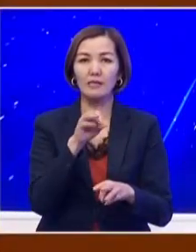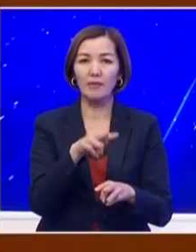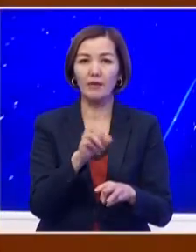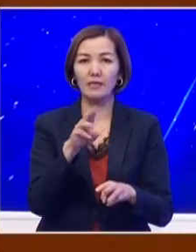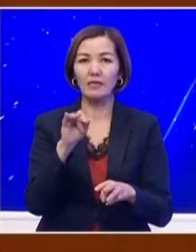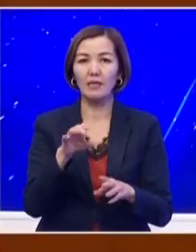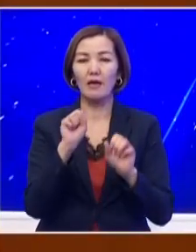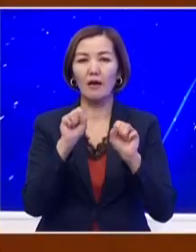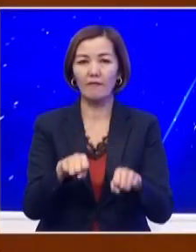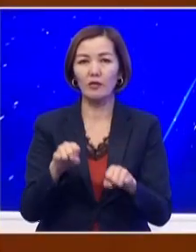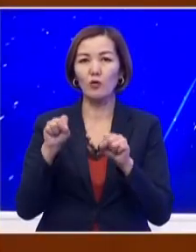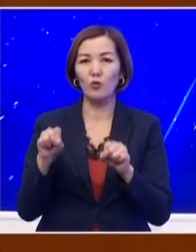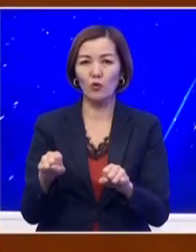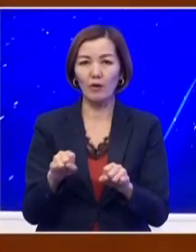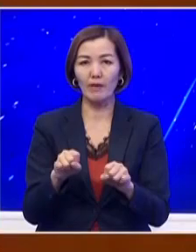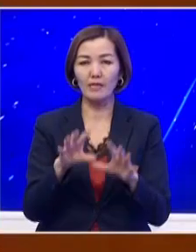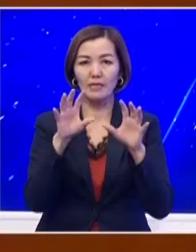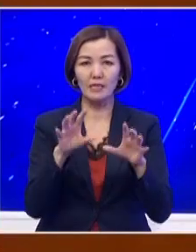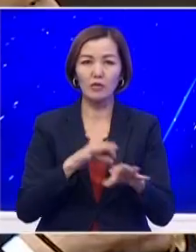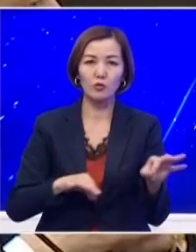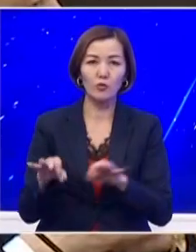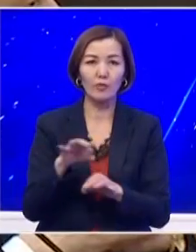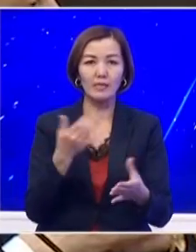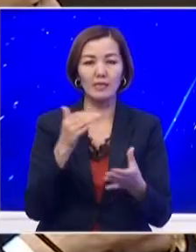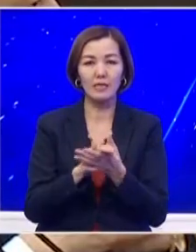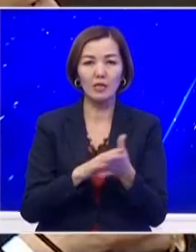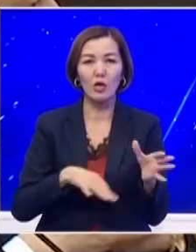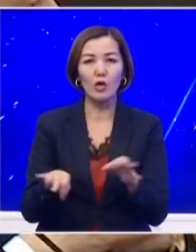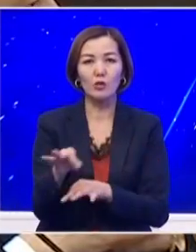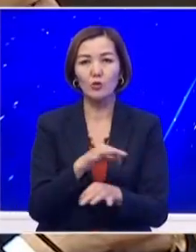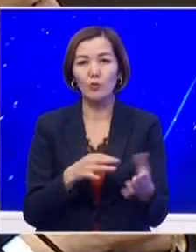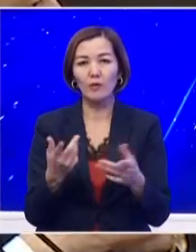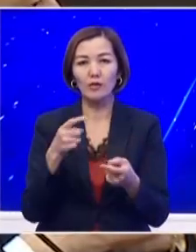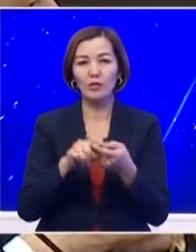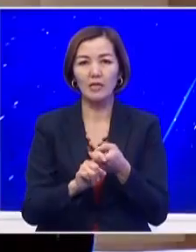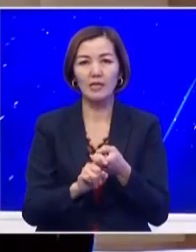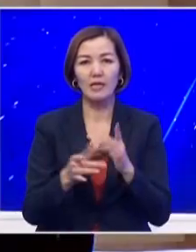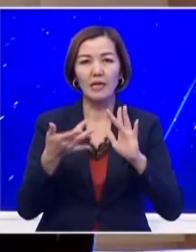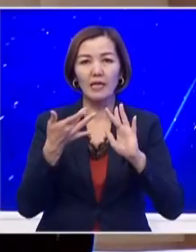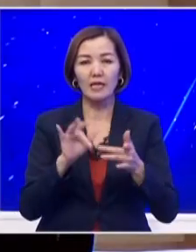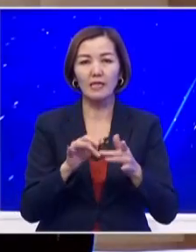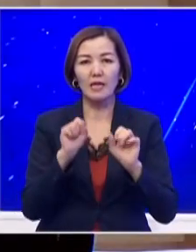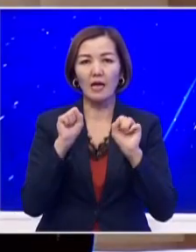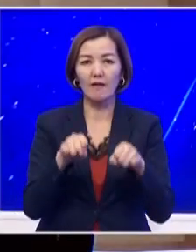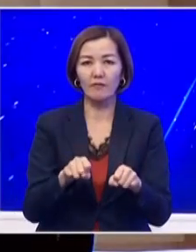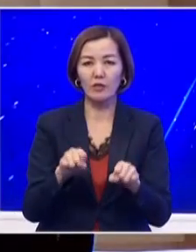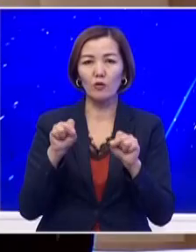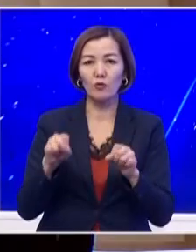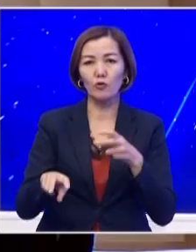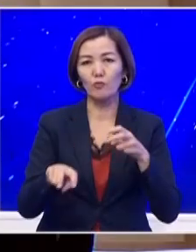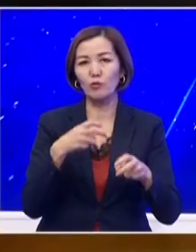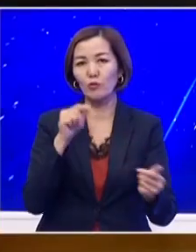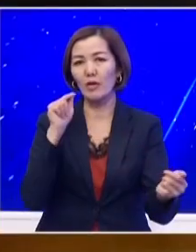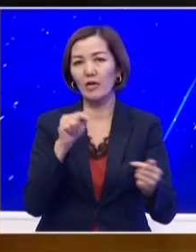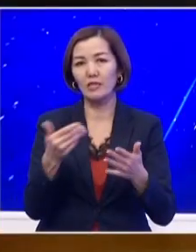құқыққа қатысты заң жобасын мәжілісте таныстырды. Жоба негізінде коммуникация желілері мен интернеттегі авторлық құқықтың бұзылуына